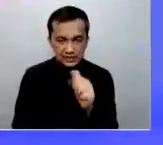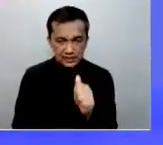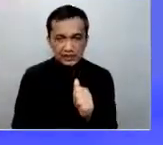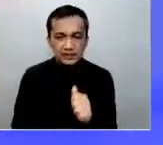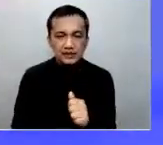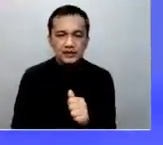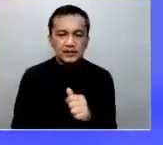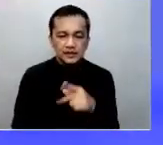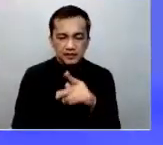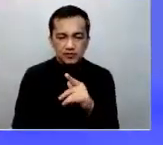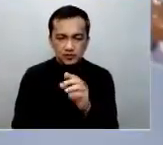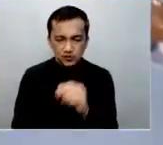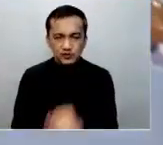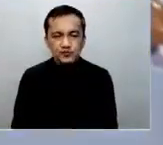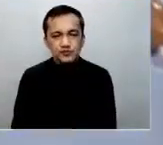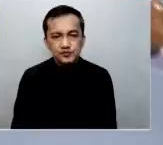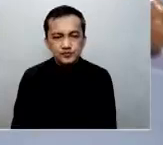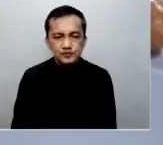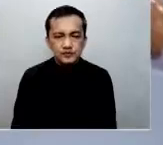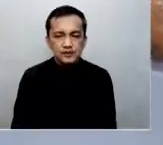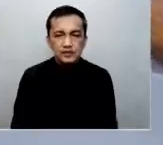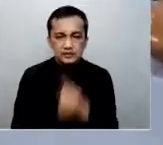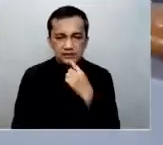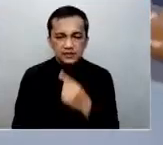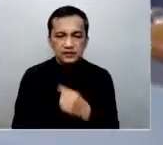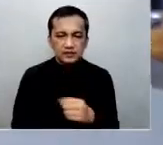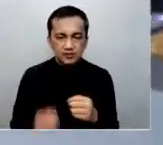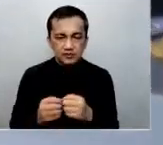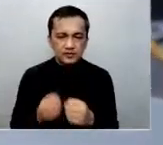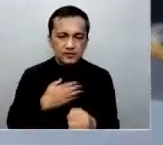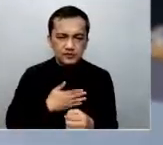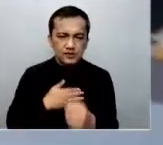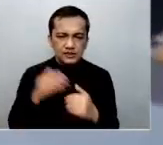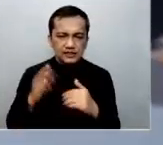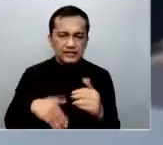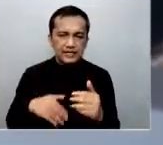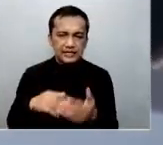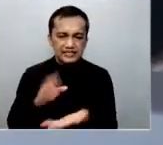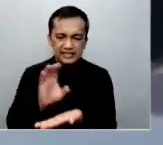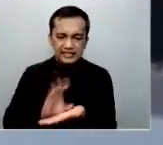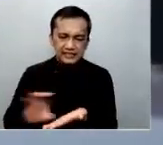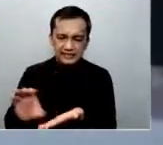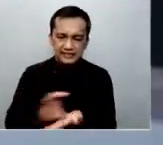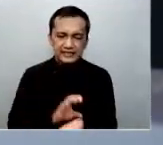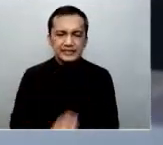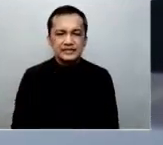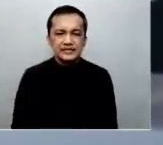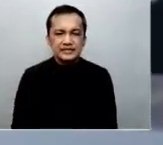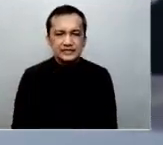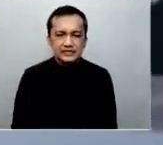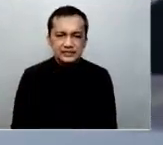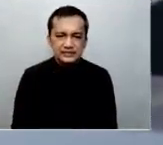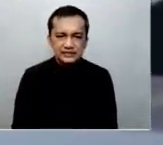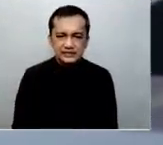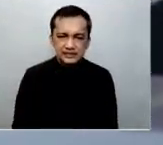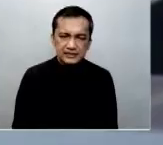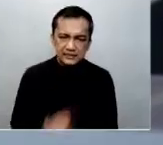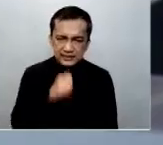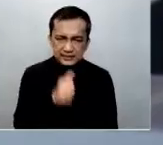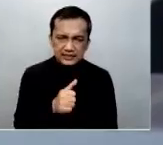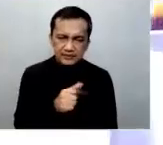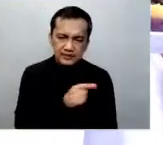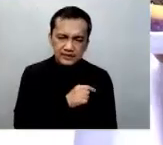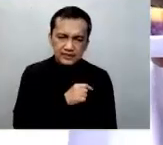puto, sabi nga nila, mas gusto na nila kesa cake. Ay, that's good! Okay, kasi hindi ka rin masyado magigilty kasi maliliit lang.